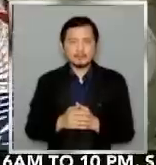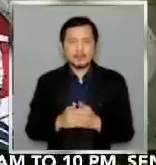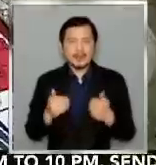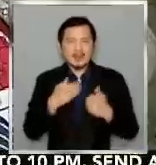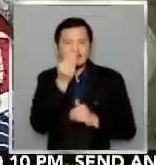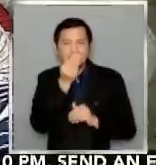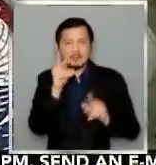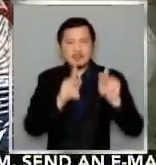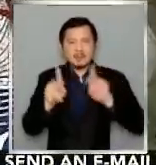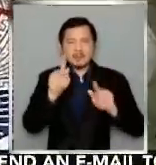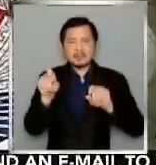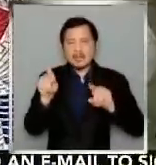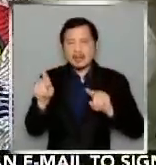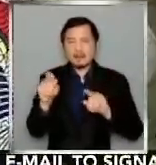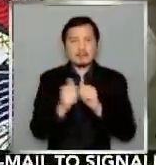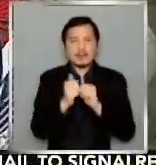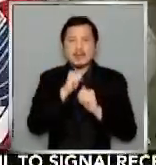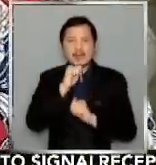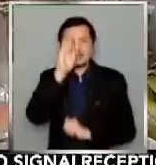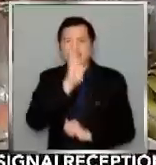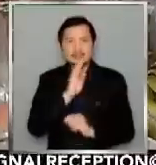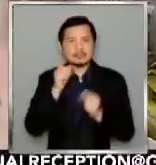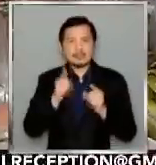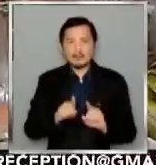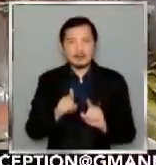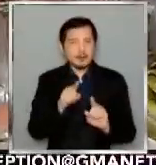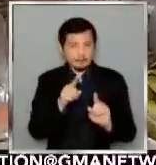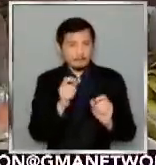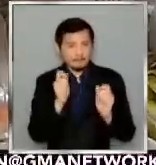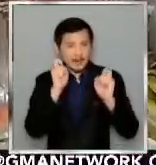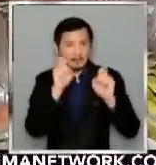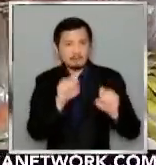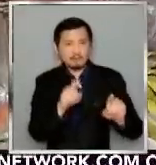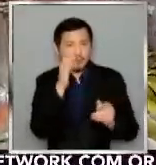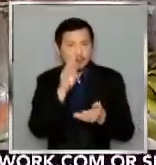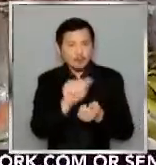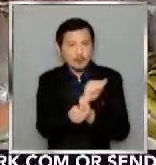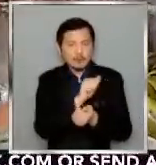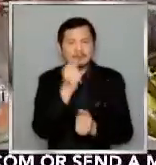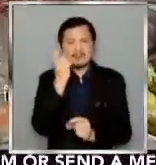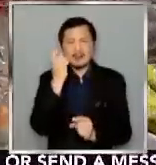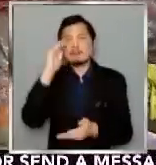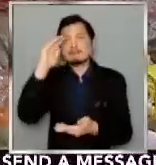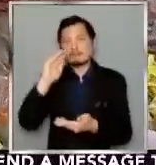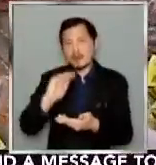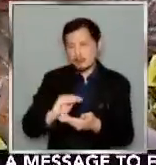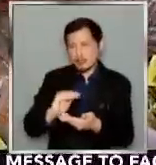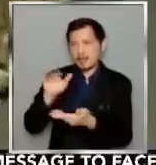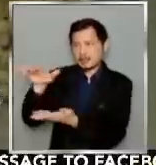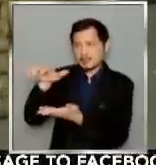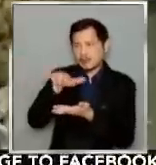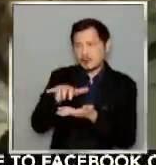nabubulok. Pagka ano, agad-agad na uubos. Binawasan din para hindi masyado maraming